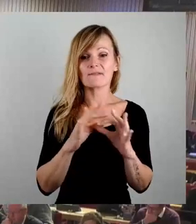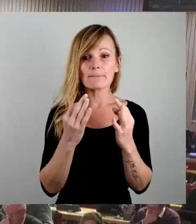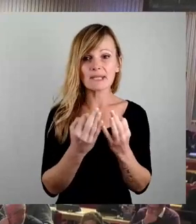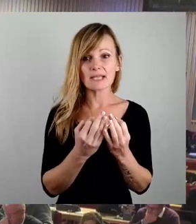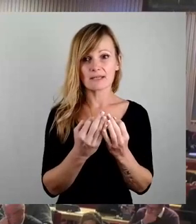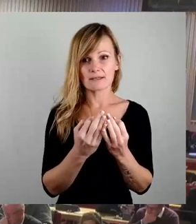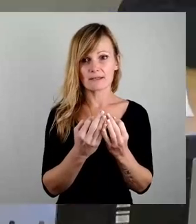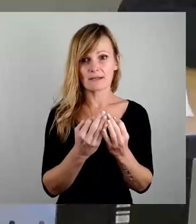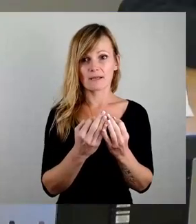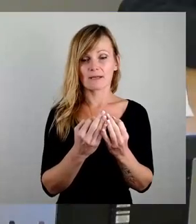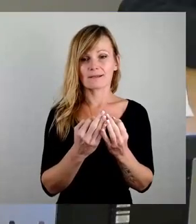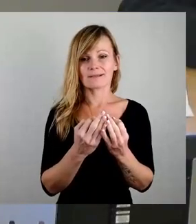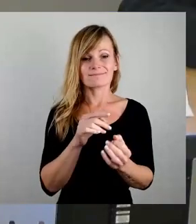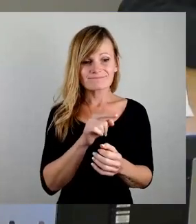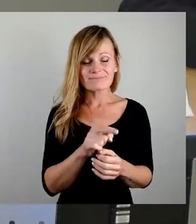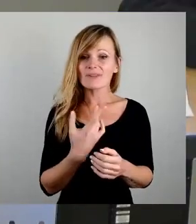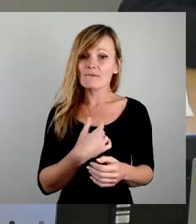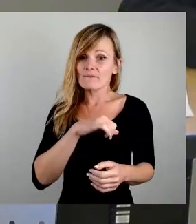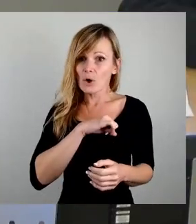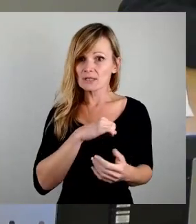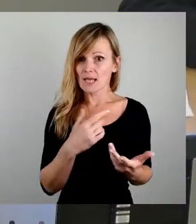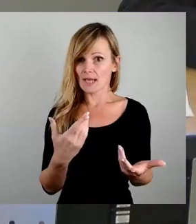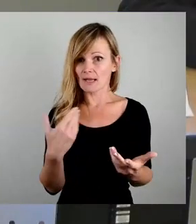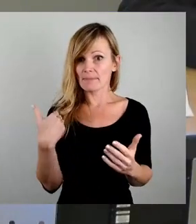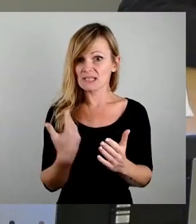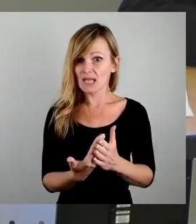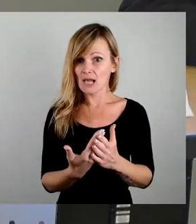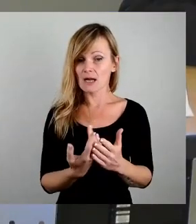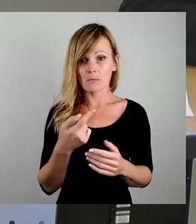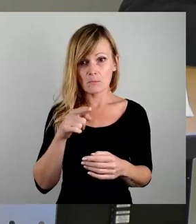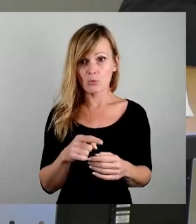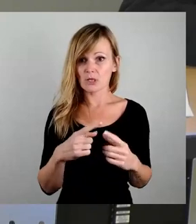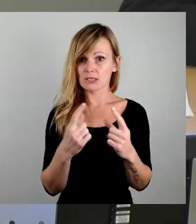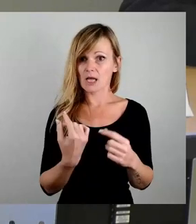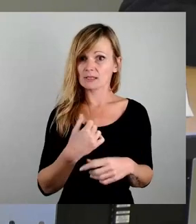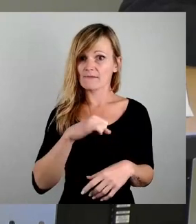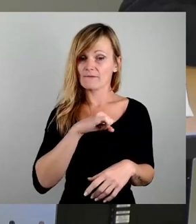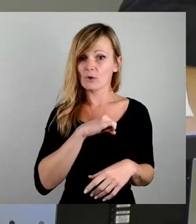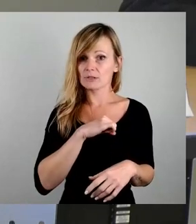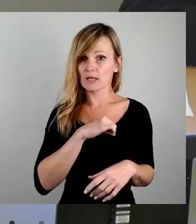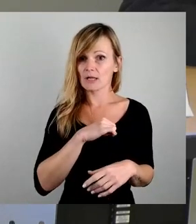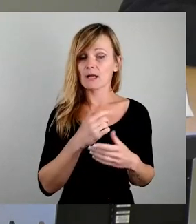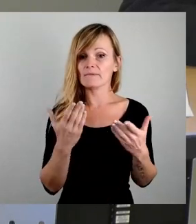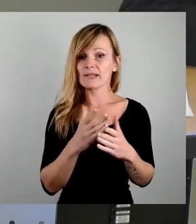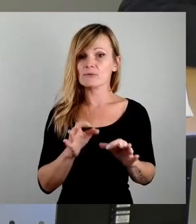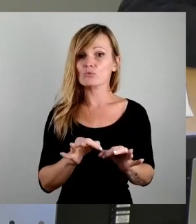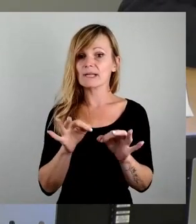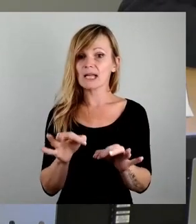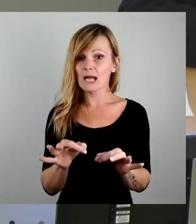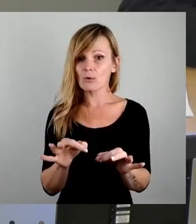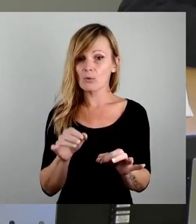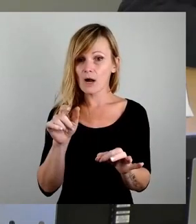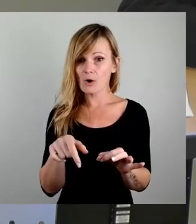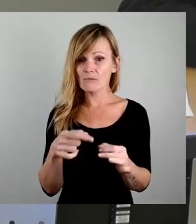die die Vorteile nutzen, die sich aus diesen bisherigen Monatskarten ergeben, nämlich die Übertragbarkeit und den Umstand, dass man